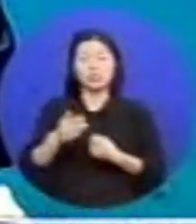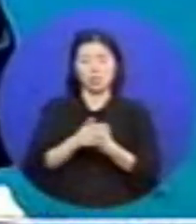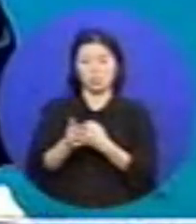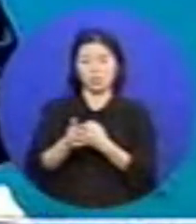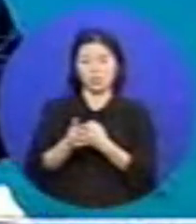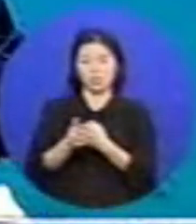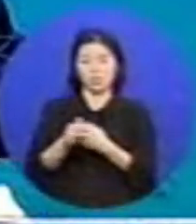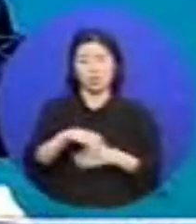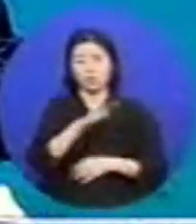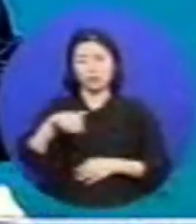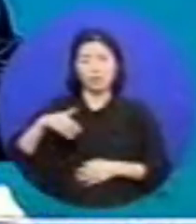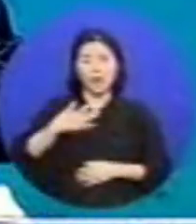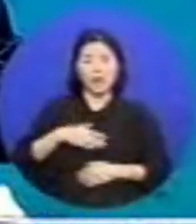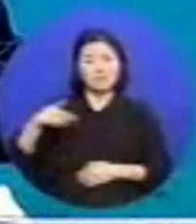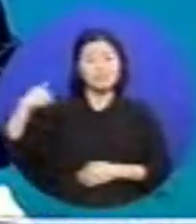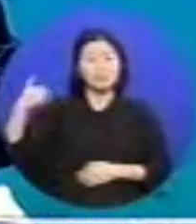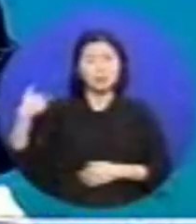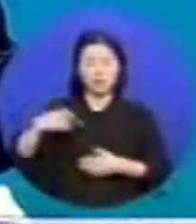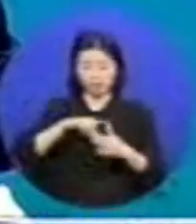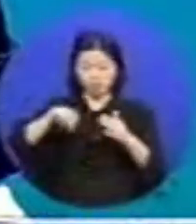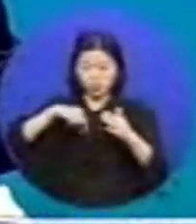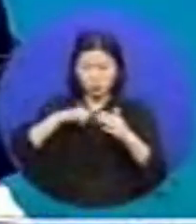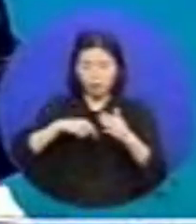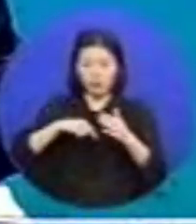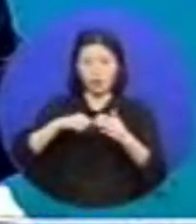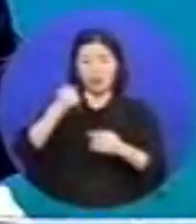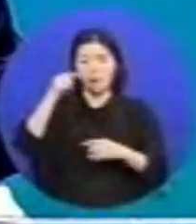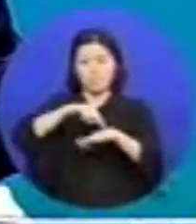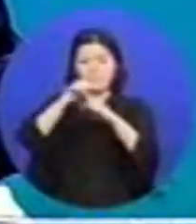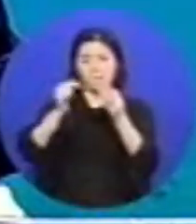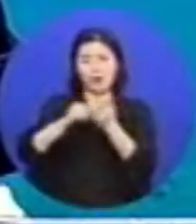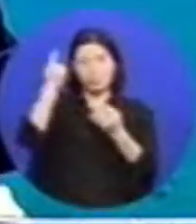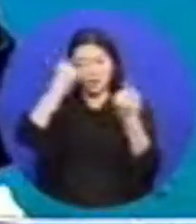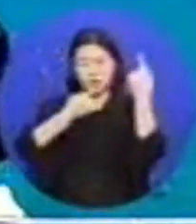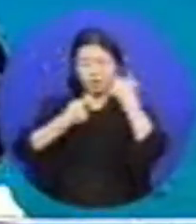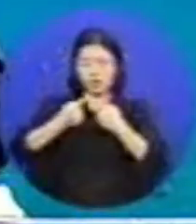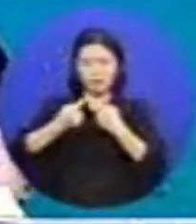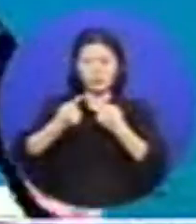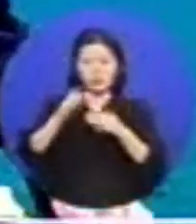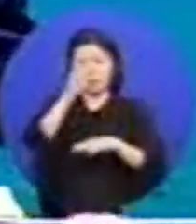속에는 이 속에 병이 많아요. 마음의 병이.